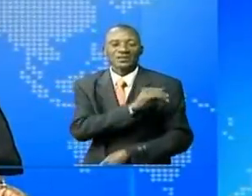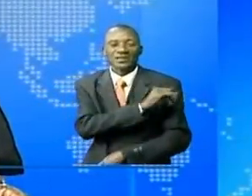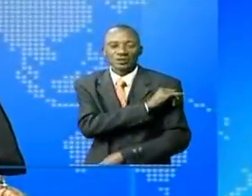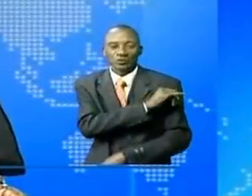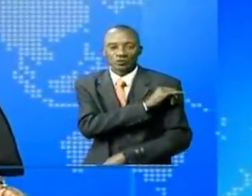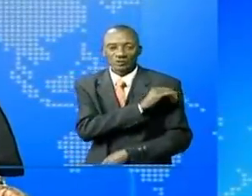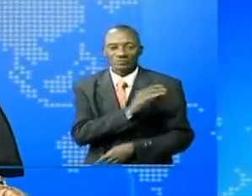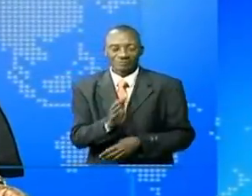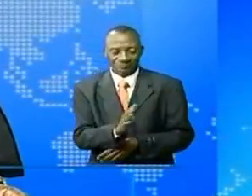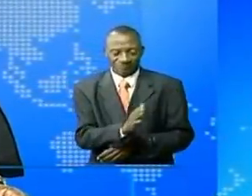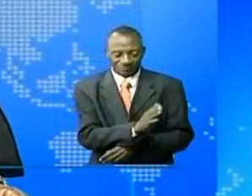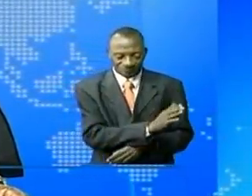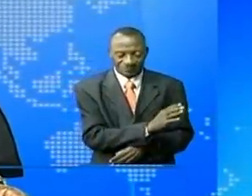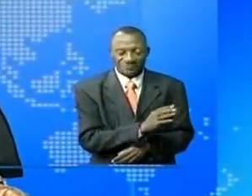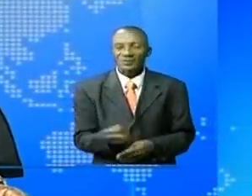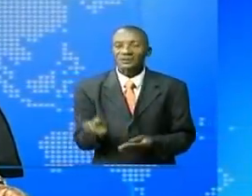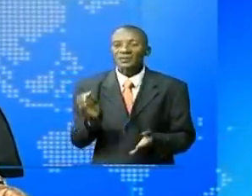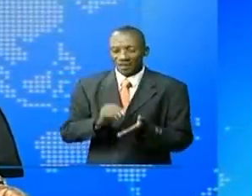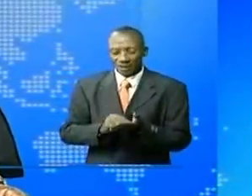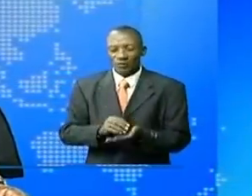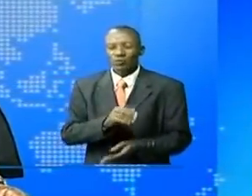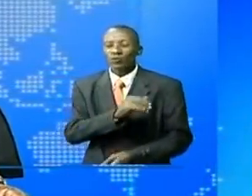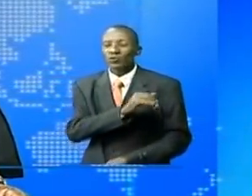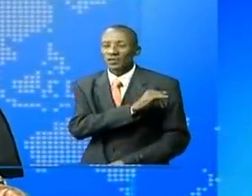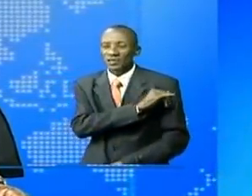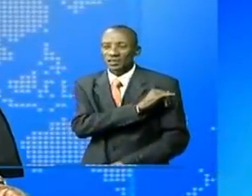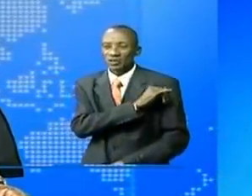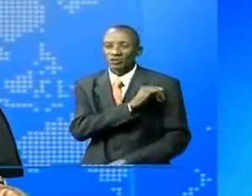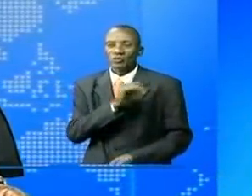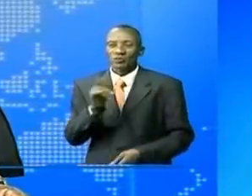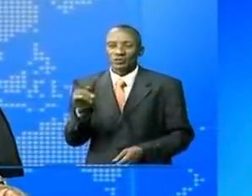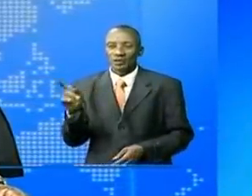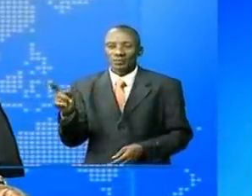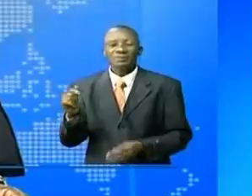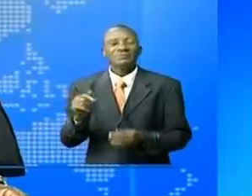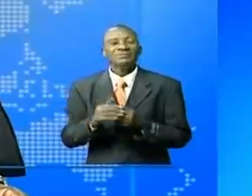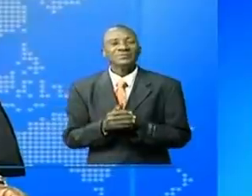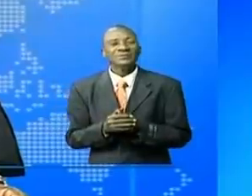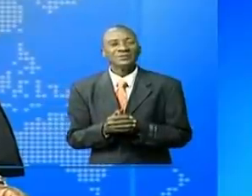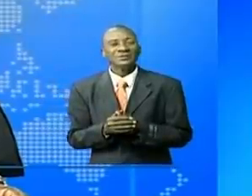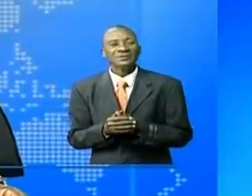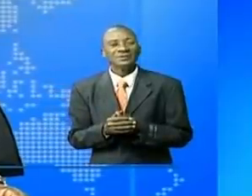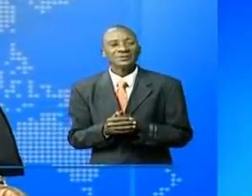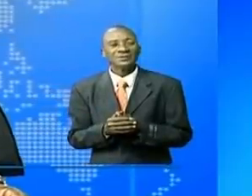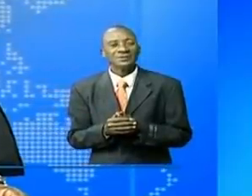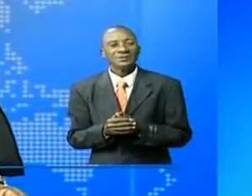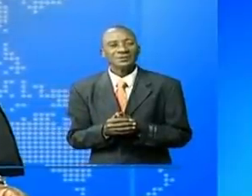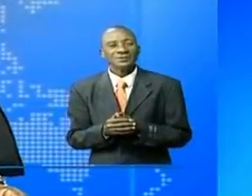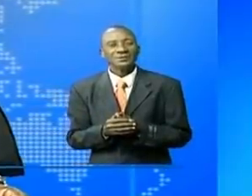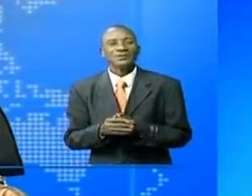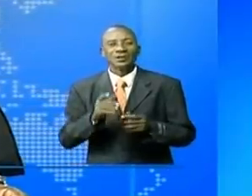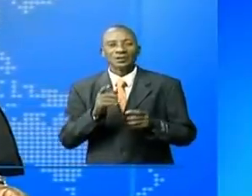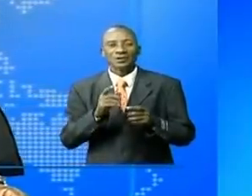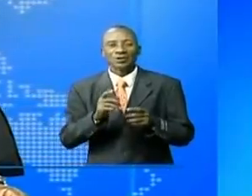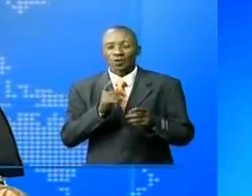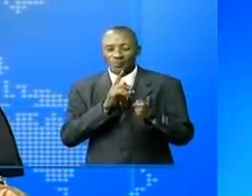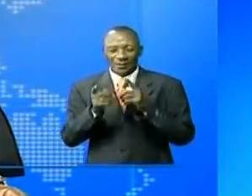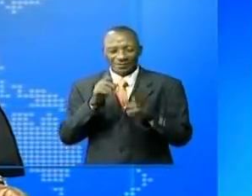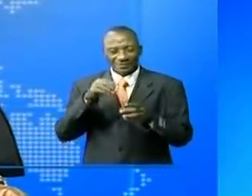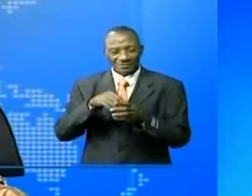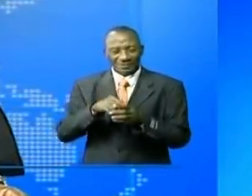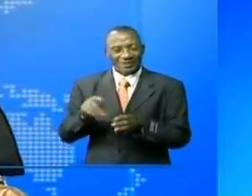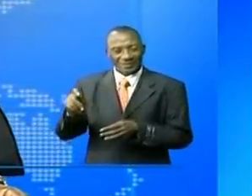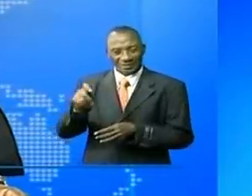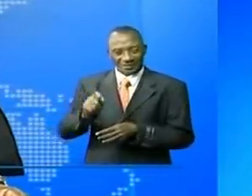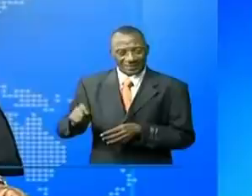Restons en Ituri où un comptoir d'achat de café et de cacao vient d'être installé à Boga dans le territoire d'Irmou dans le but